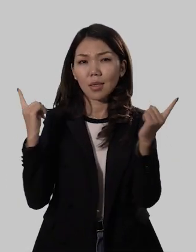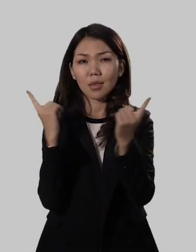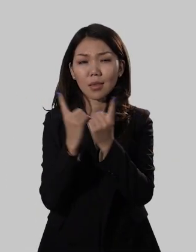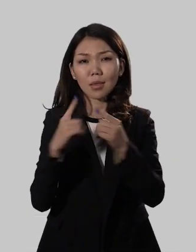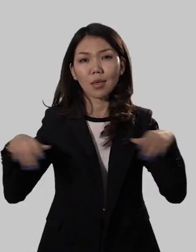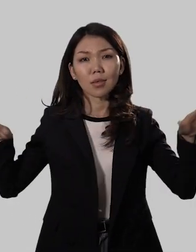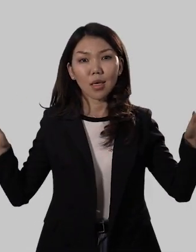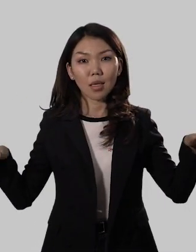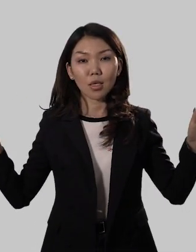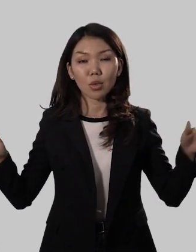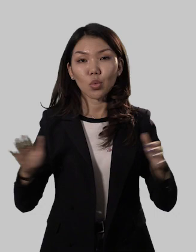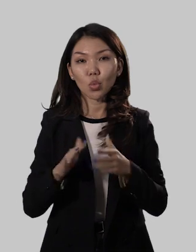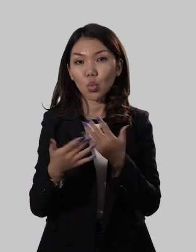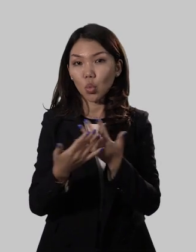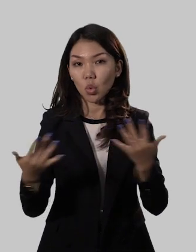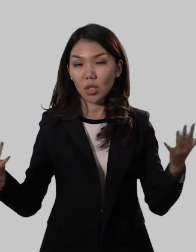кездешүүчү канаттуулар.